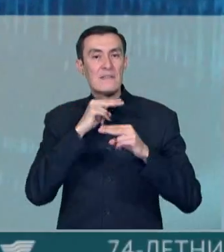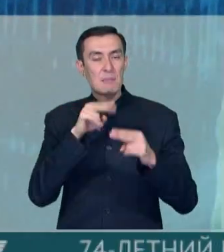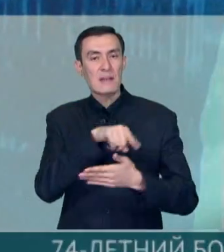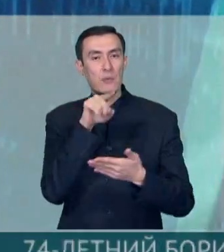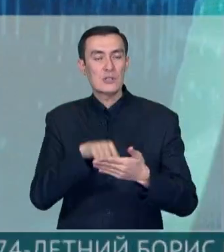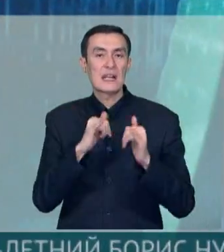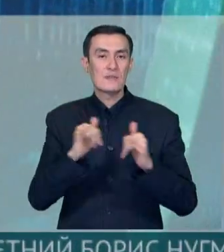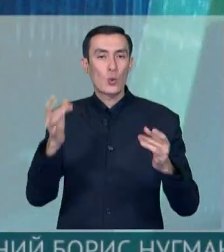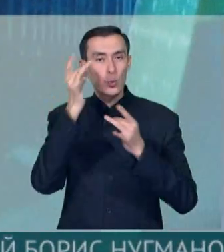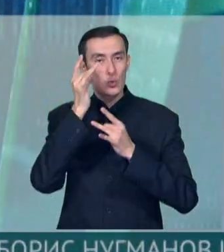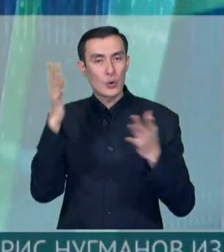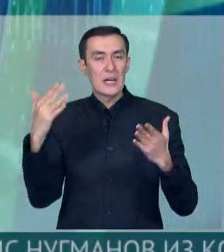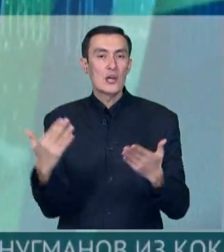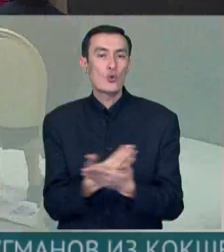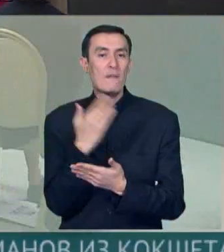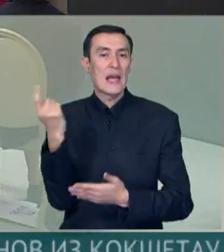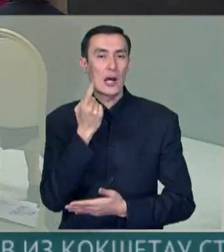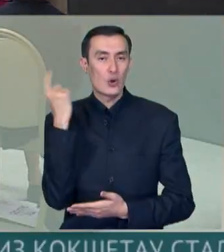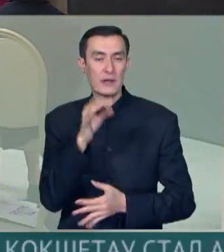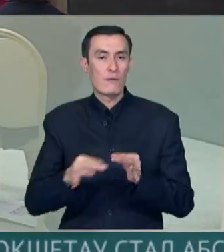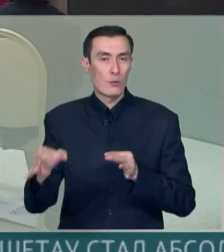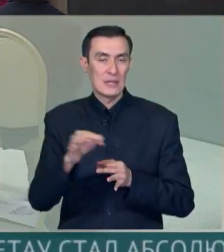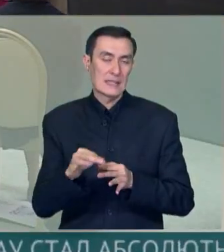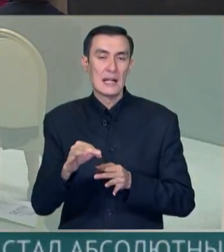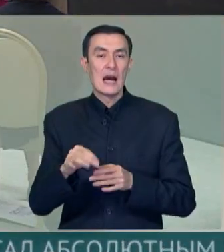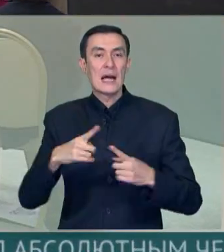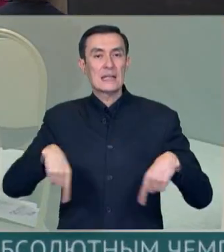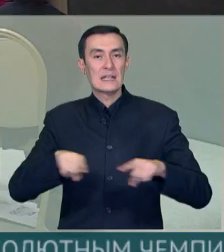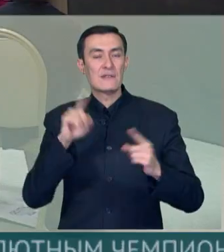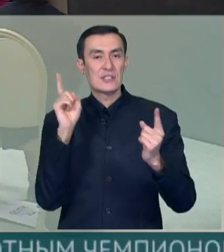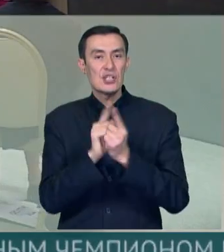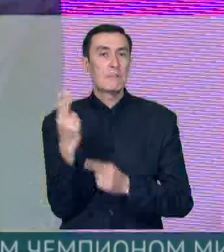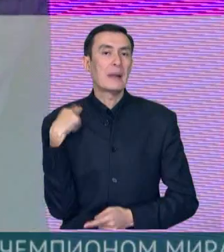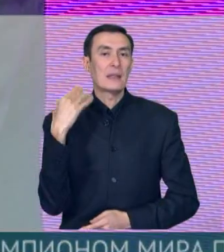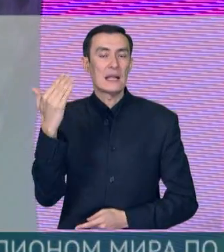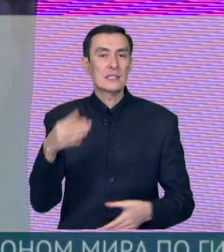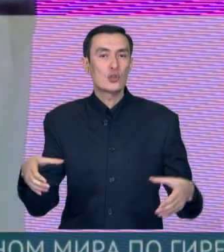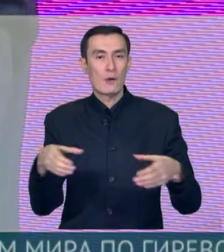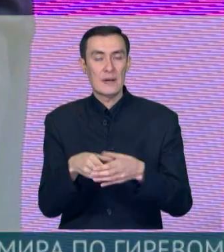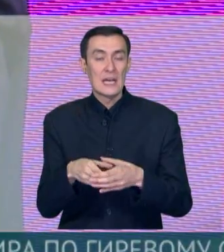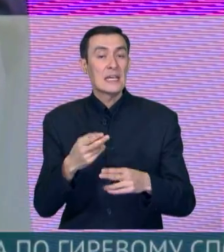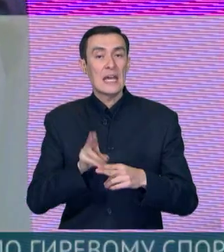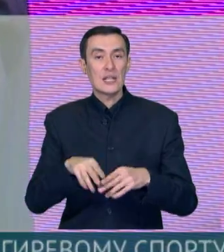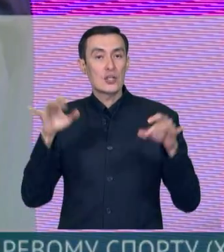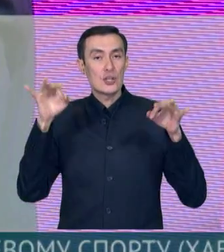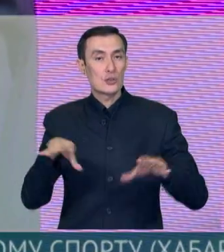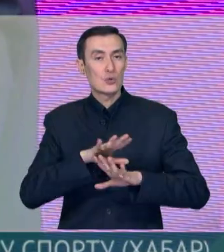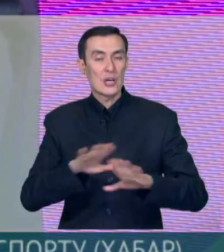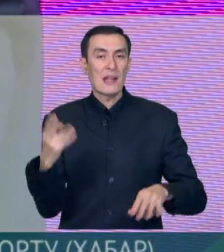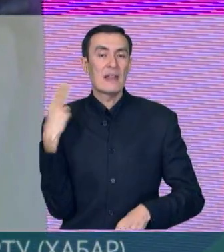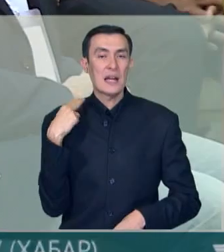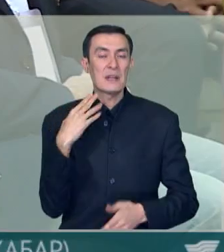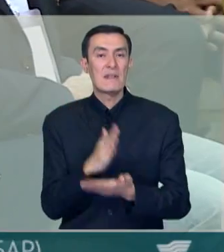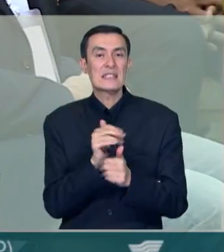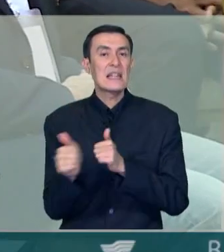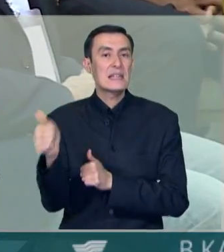развития культурной и креативной экономики в регионе. Организатор встречи – Британский совет. И это не случайно. Великобритания является лидером